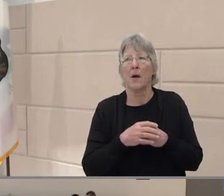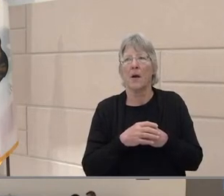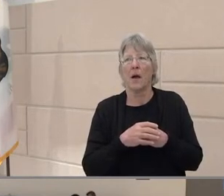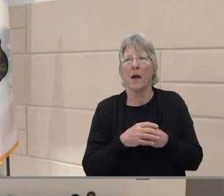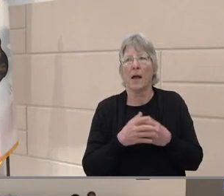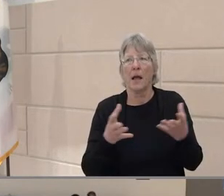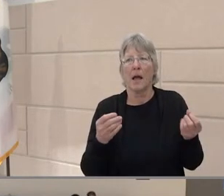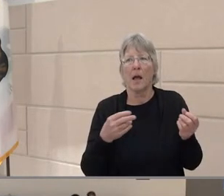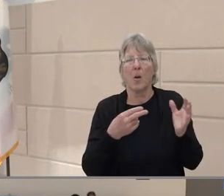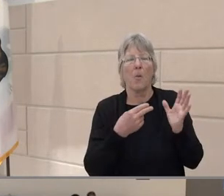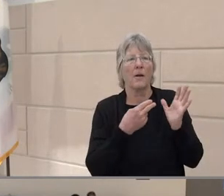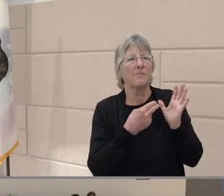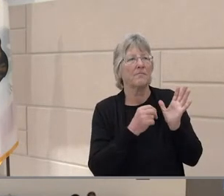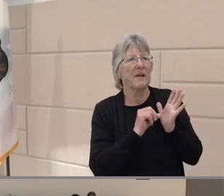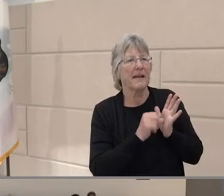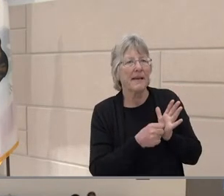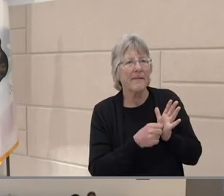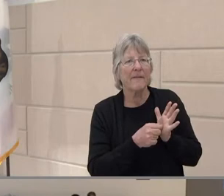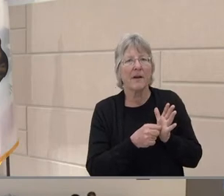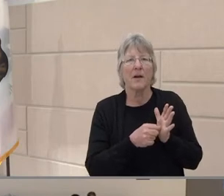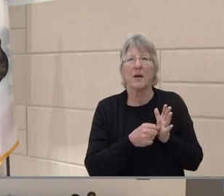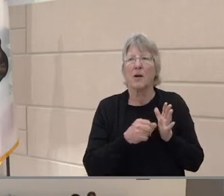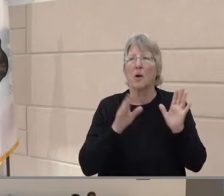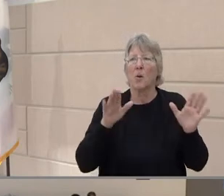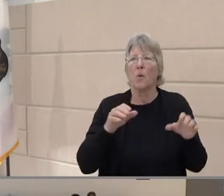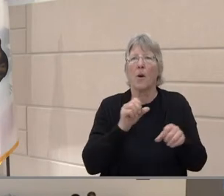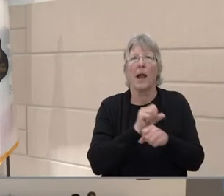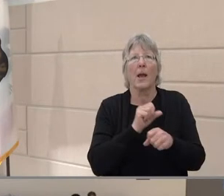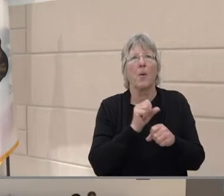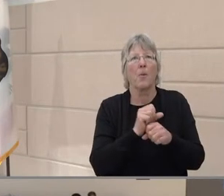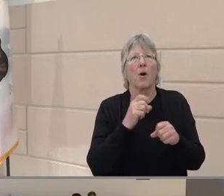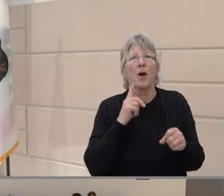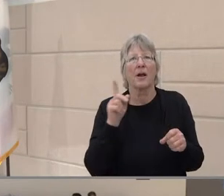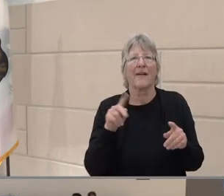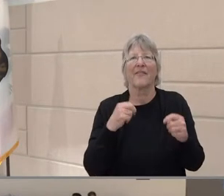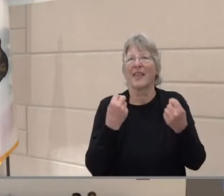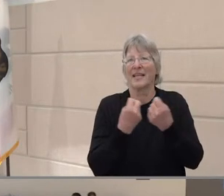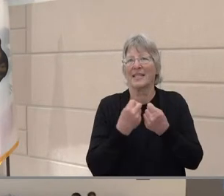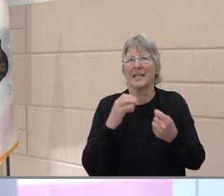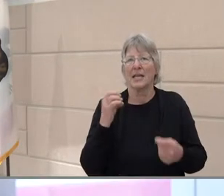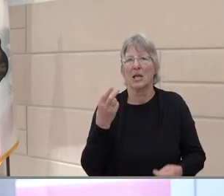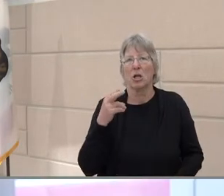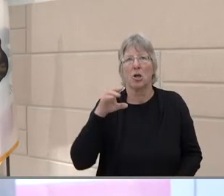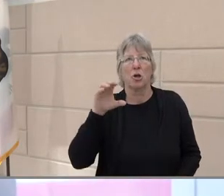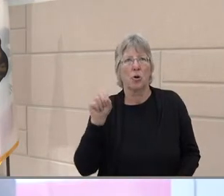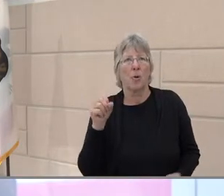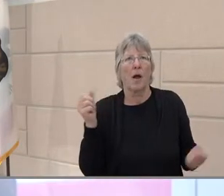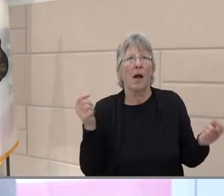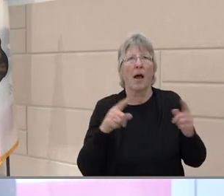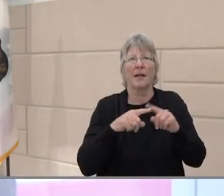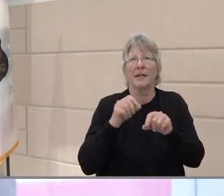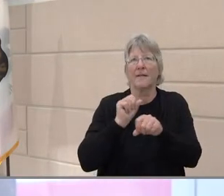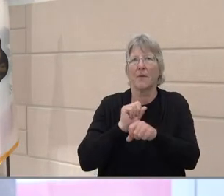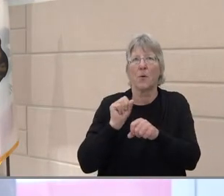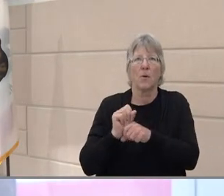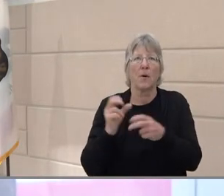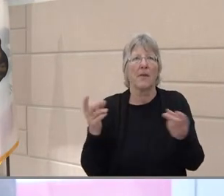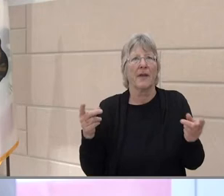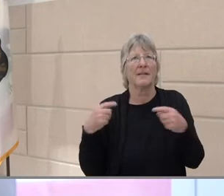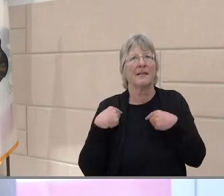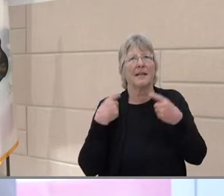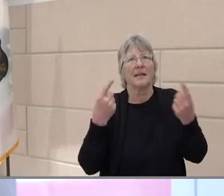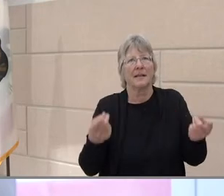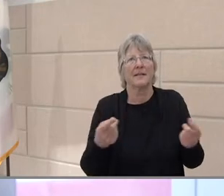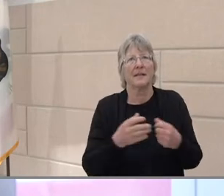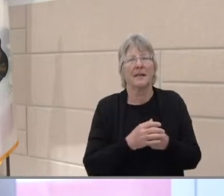ម្រាប់គោលដៅយុទ្ធសាស្ត្រសូមអរគុណចំពោះលោក Chris ហើយនិងក្រុមរបស់គាត់ដែលបានប្